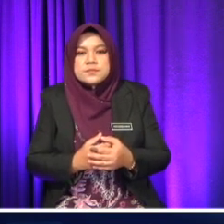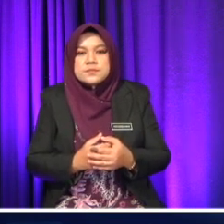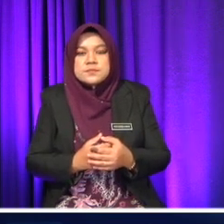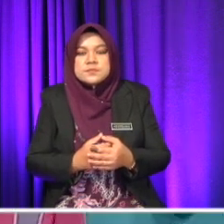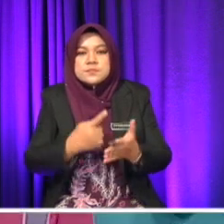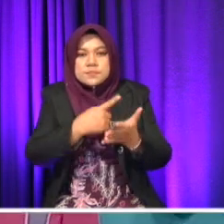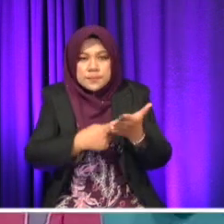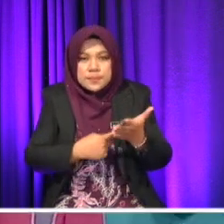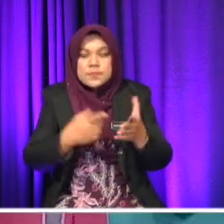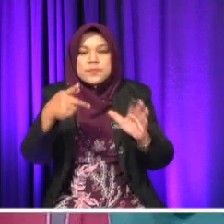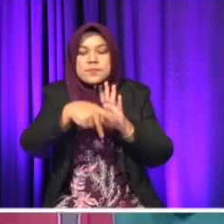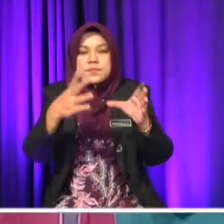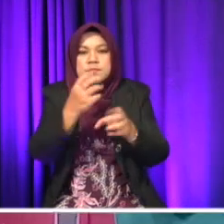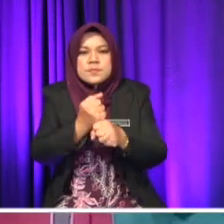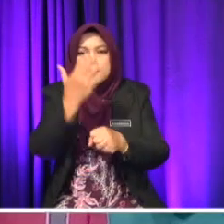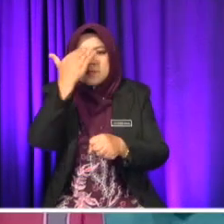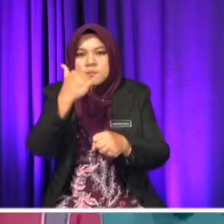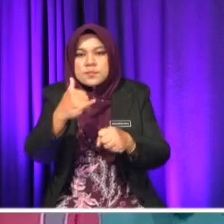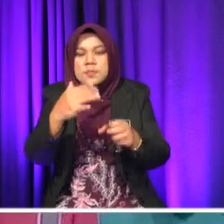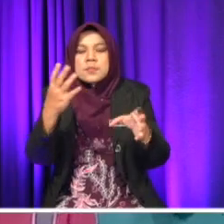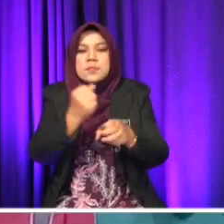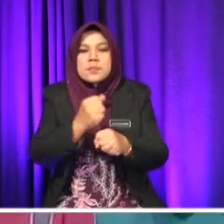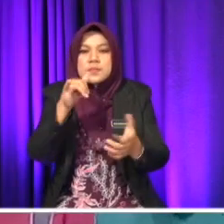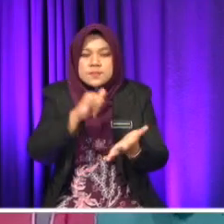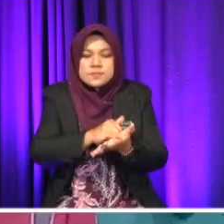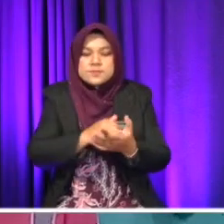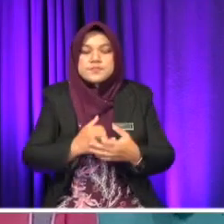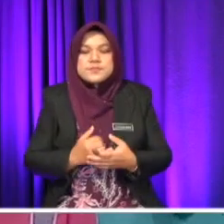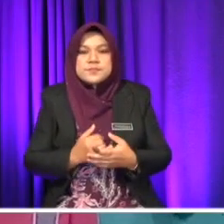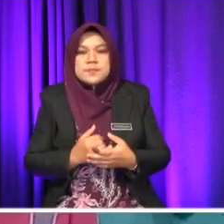pendapatnya mengapa dia berpendapat demikian